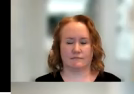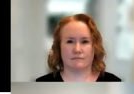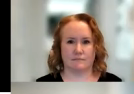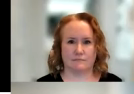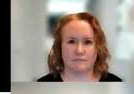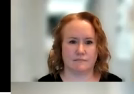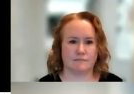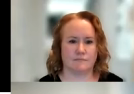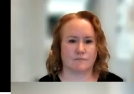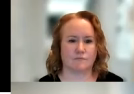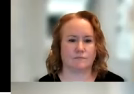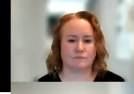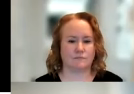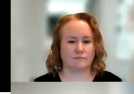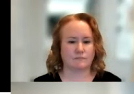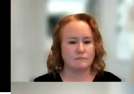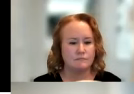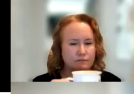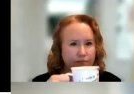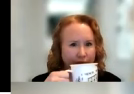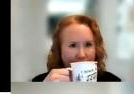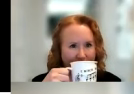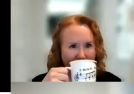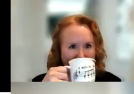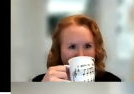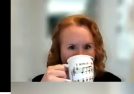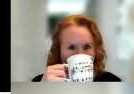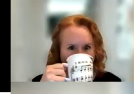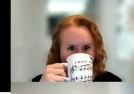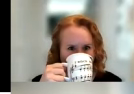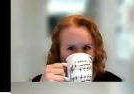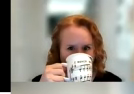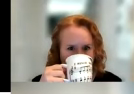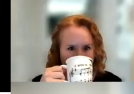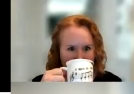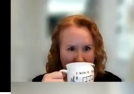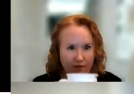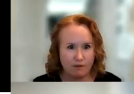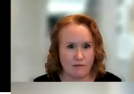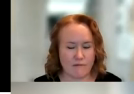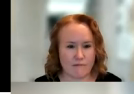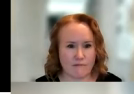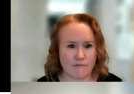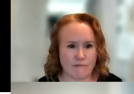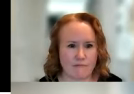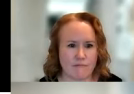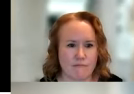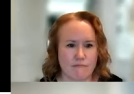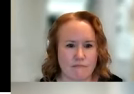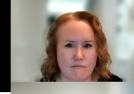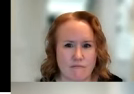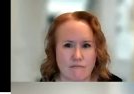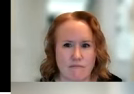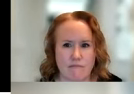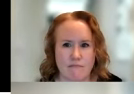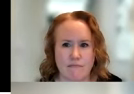tanke på tilgjengelighetsdirektivet. Når det gjelder tjenester, så det ikke så mange kategorier naturlig nok.